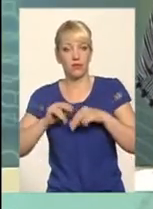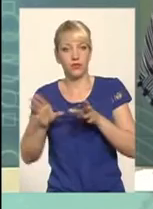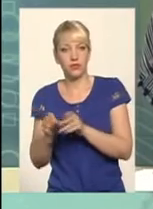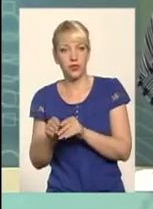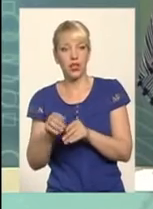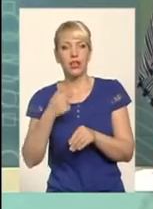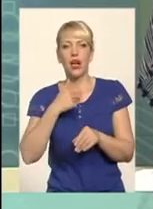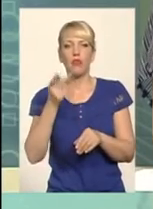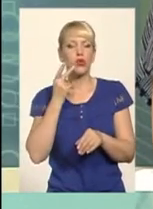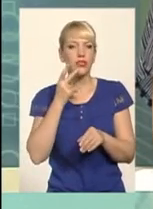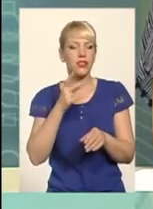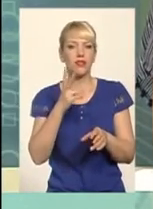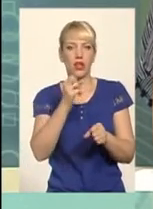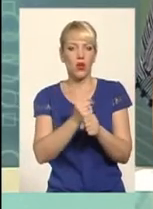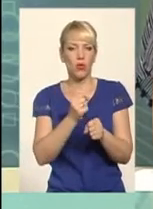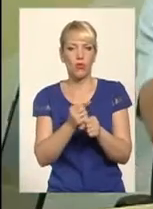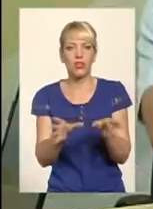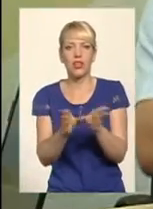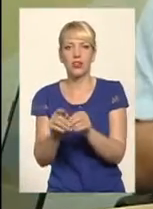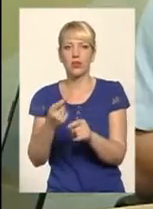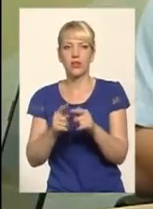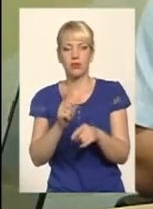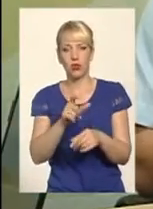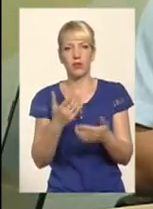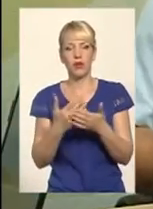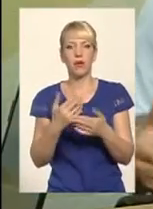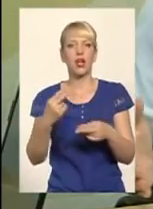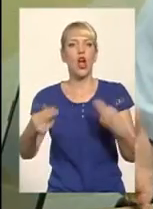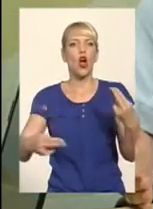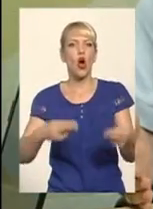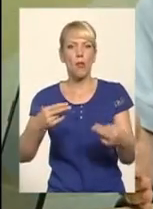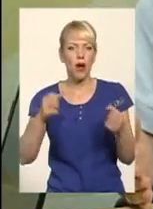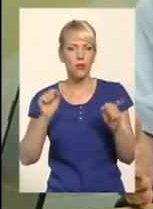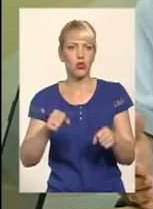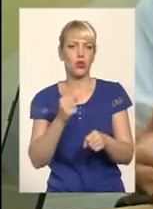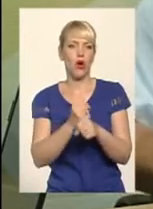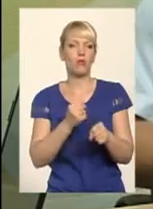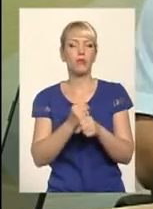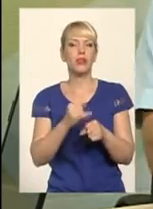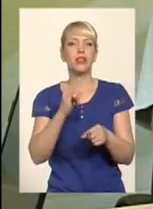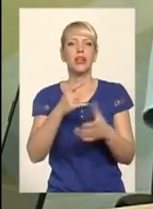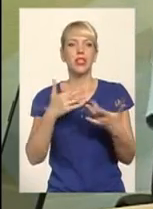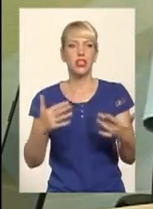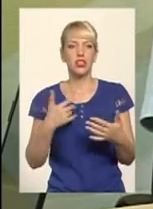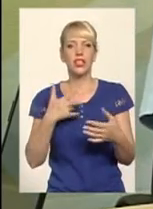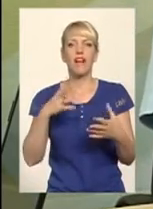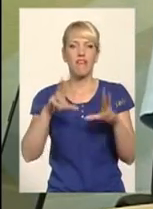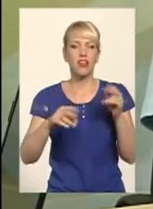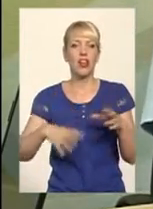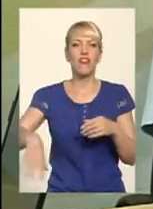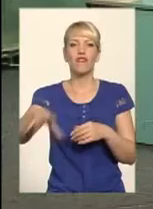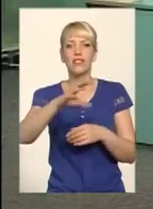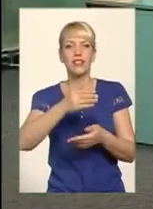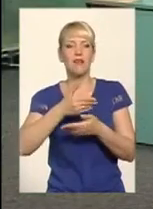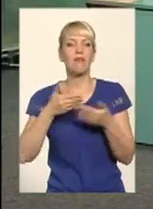фермі постійно. Якщо навіть потрібно, я можу сідати за комбайн і молотити. Тому тут я вважаю, що ми всі колеги. І перед нами стоїть одна задача,